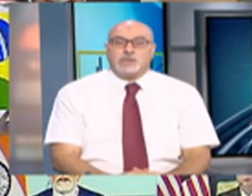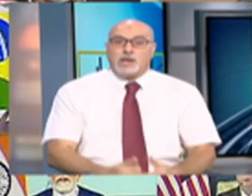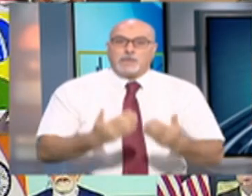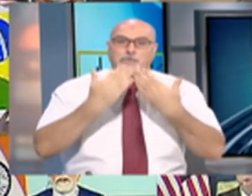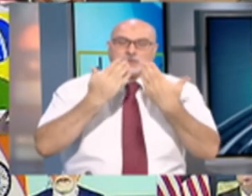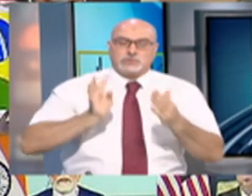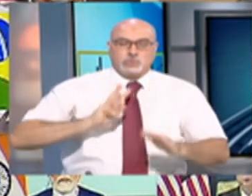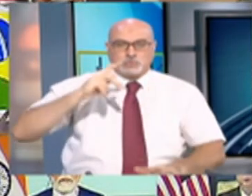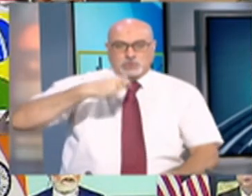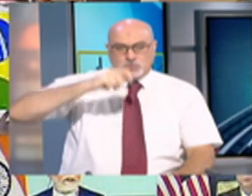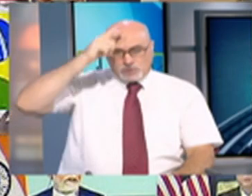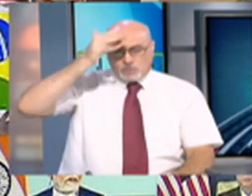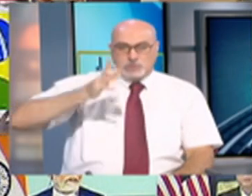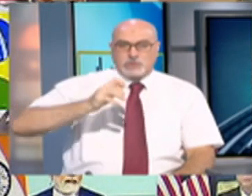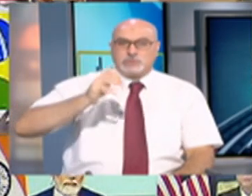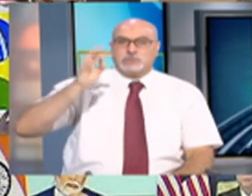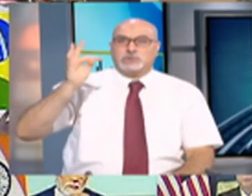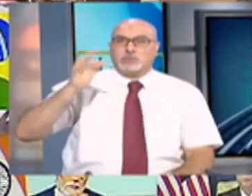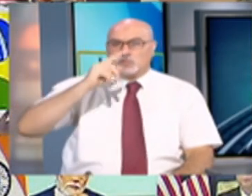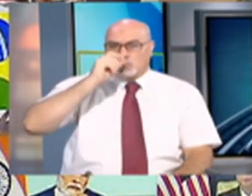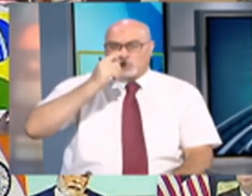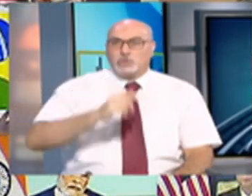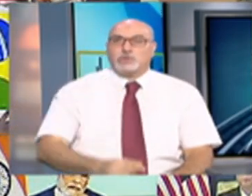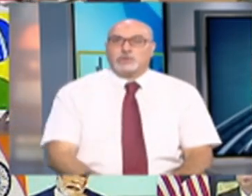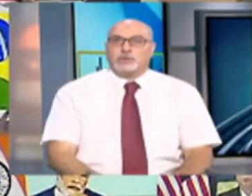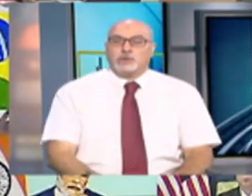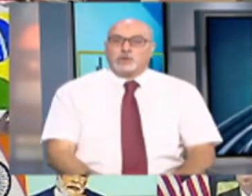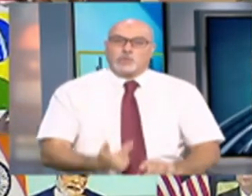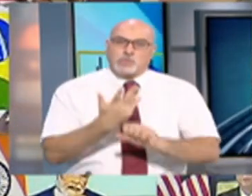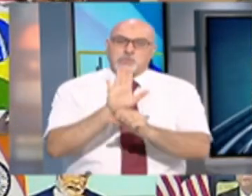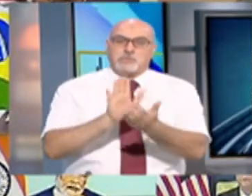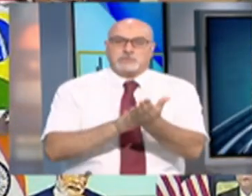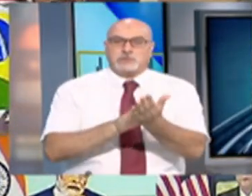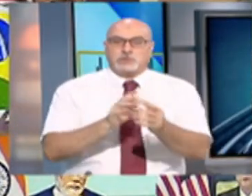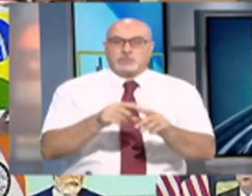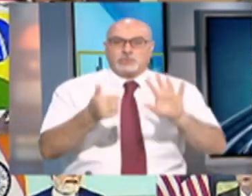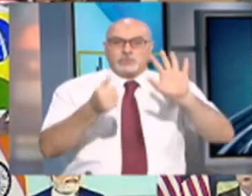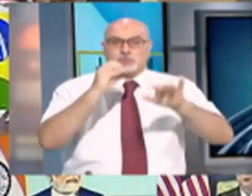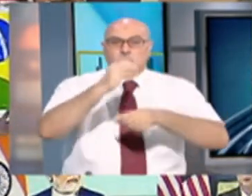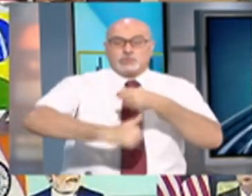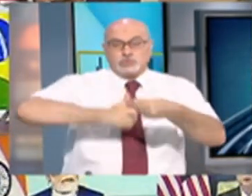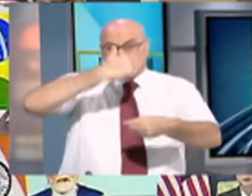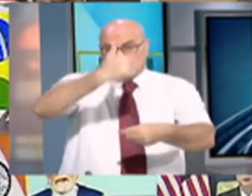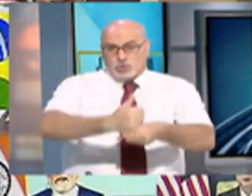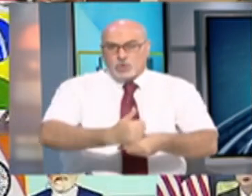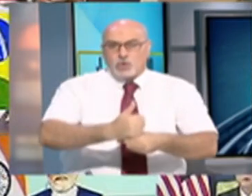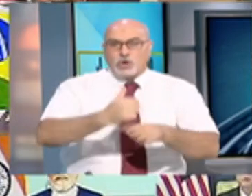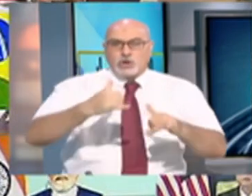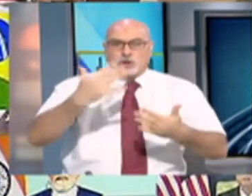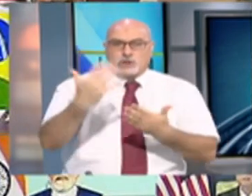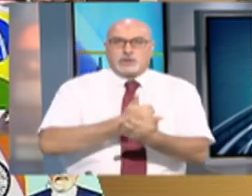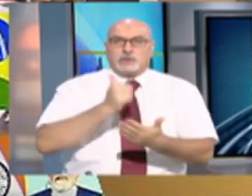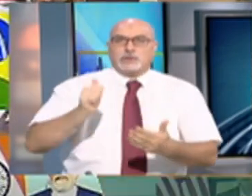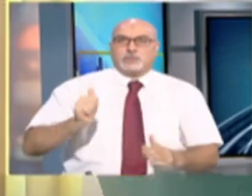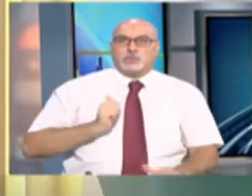تبون. يصادف هذا العام ذكرى 60 لاسترجاع الجزائر استقلالها الوطنية، واتمنى